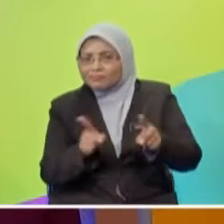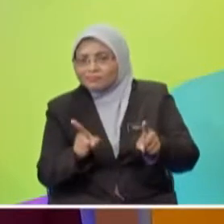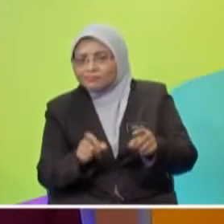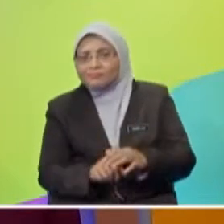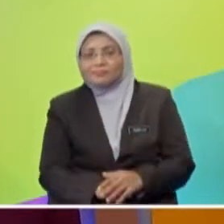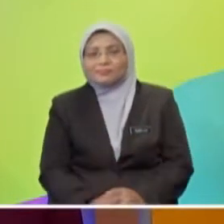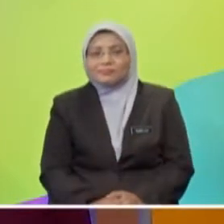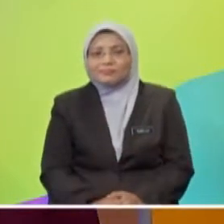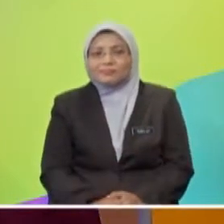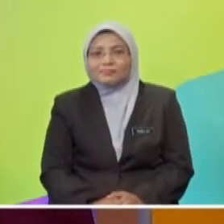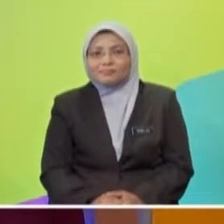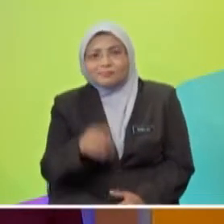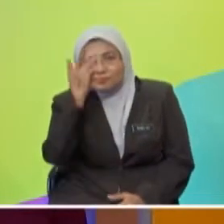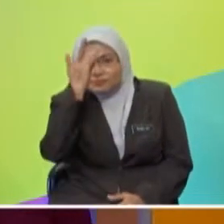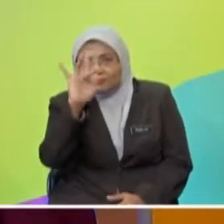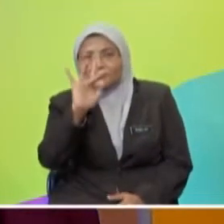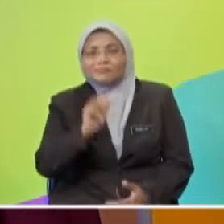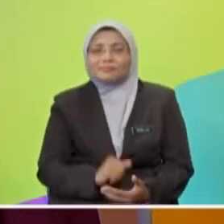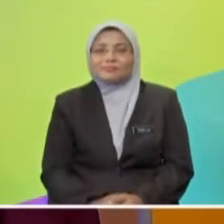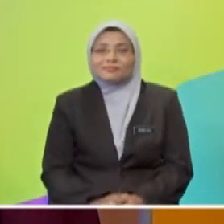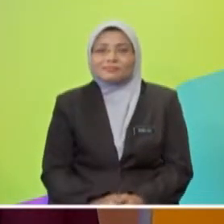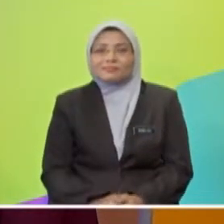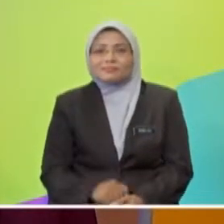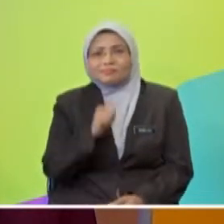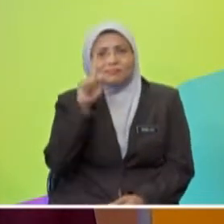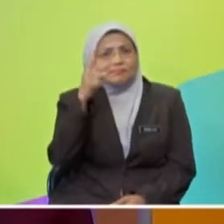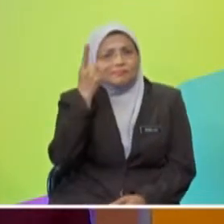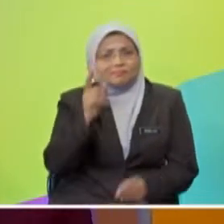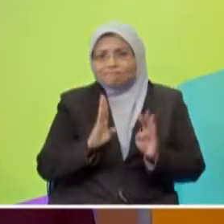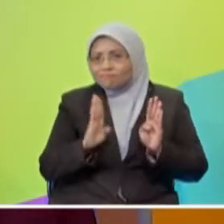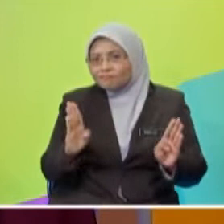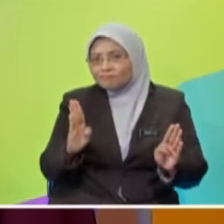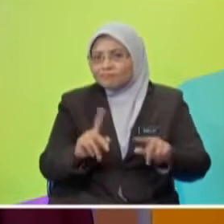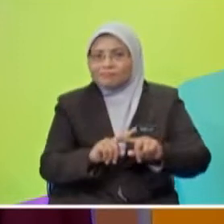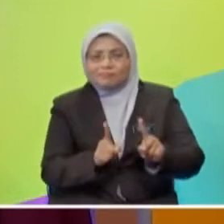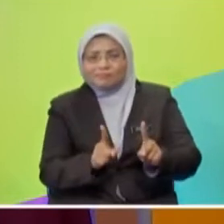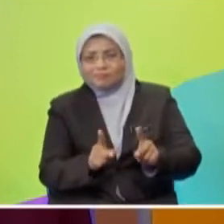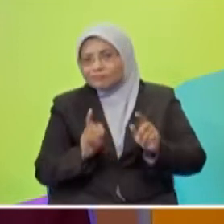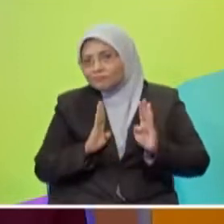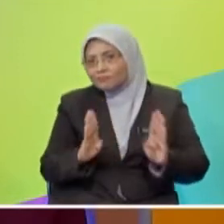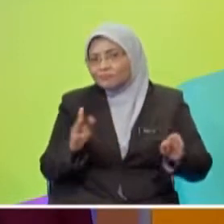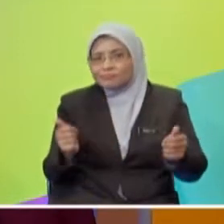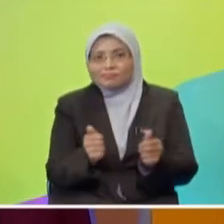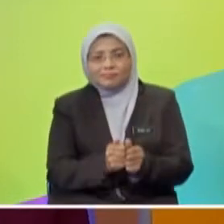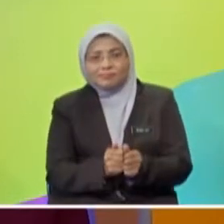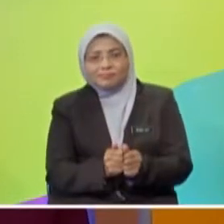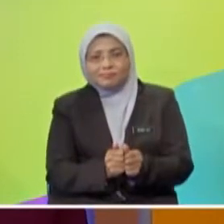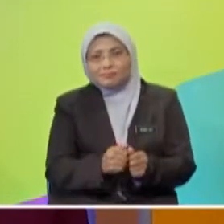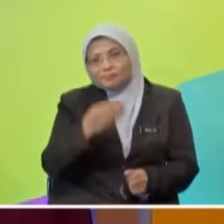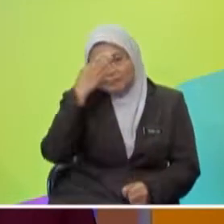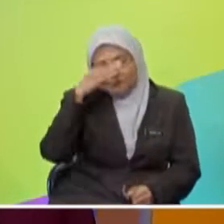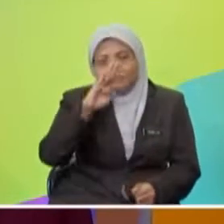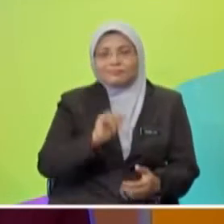beliau nih pandai aja bukannya berani fisika saja tapi berani dengan bijak ya